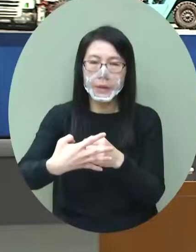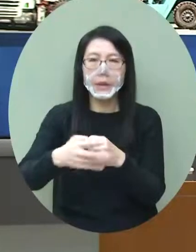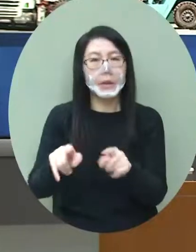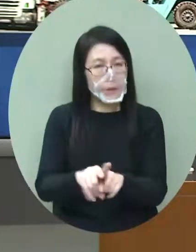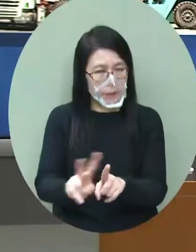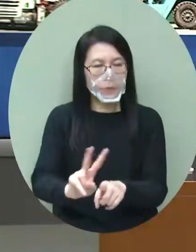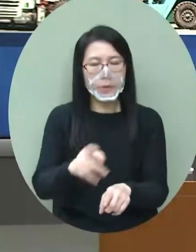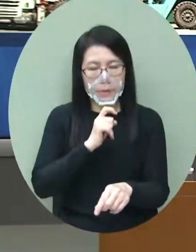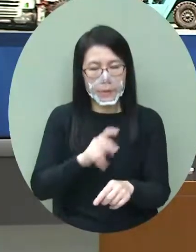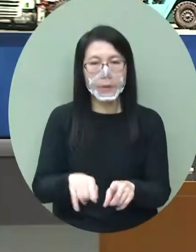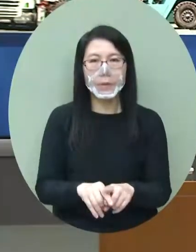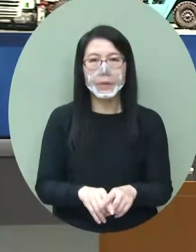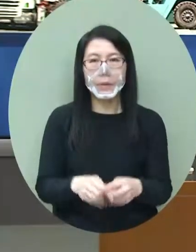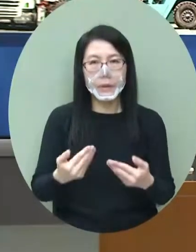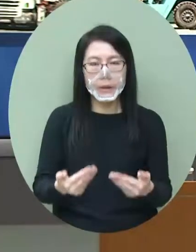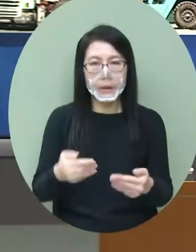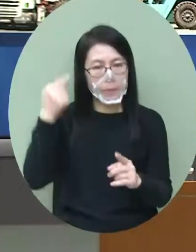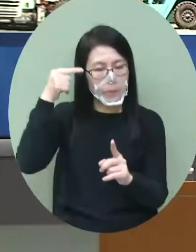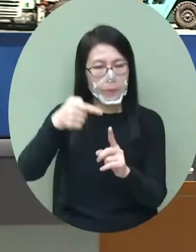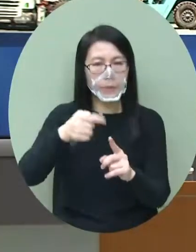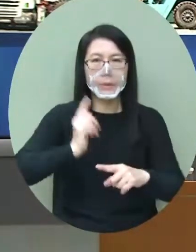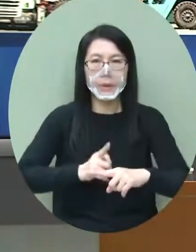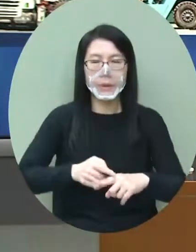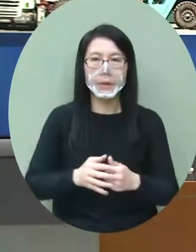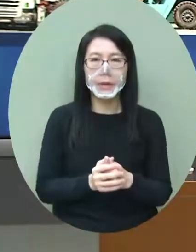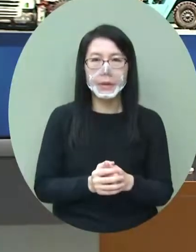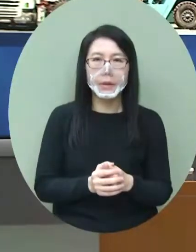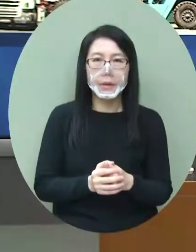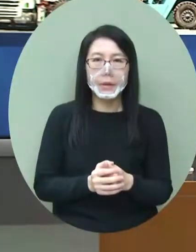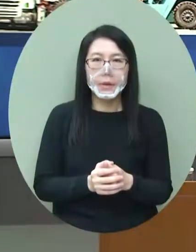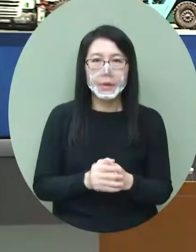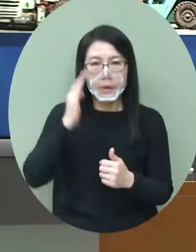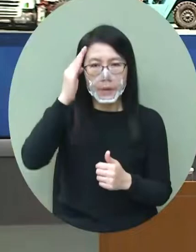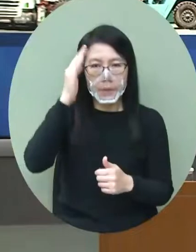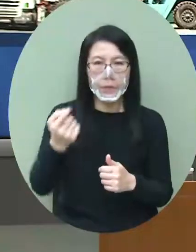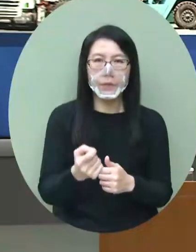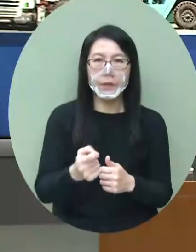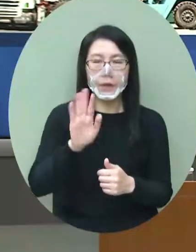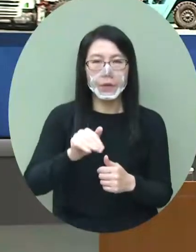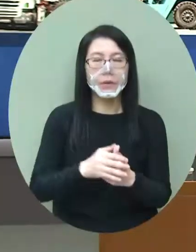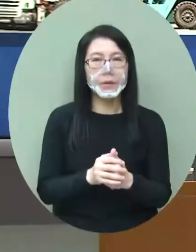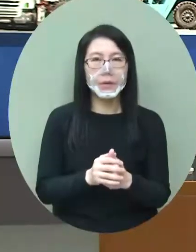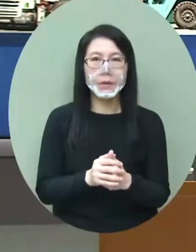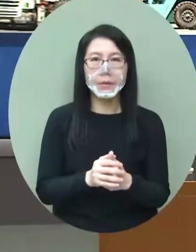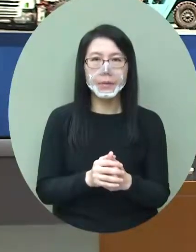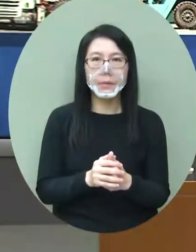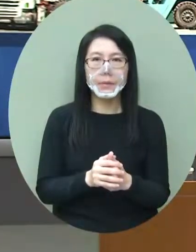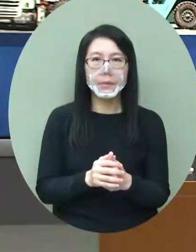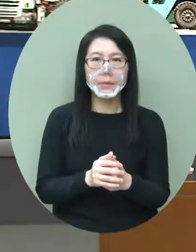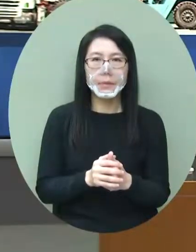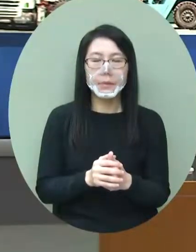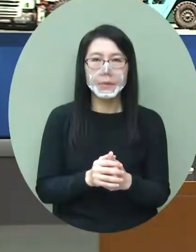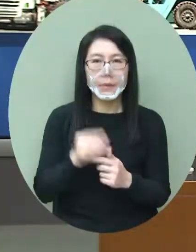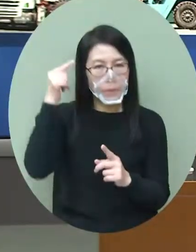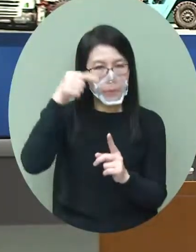经出现这个情况。现在当然我们要达到这个目标，我们希望尽快达到目标。但